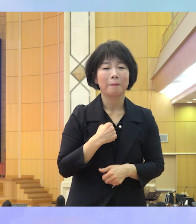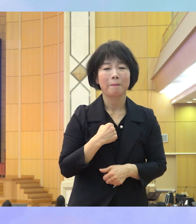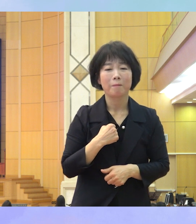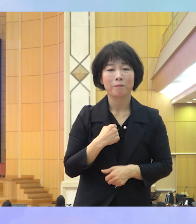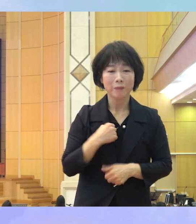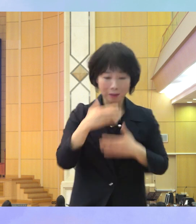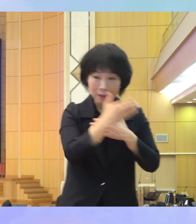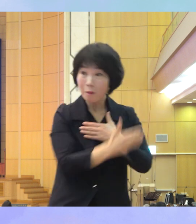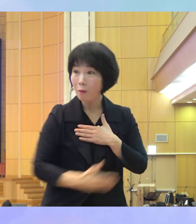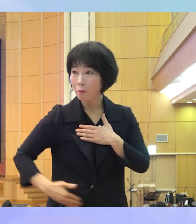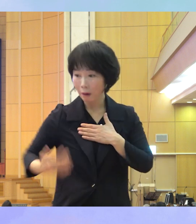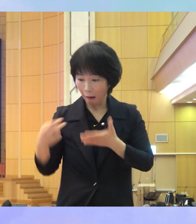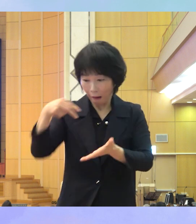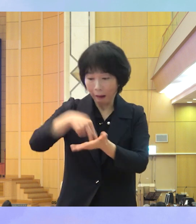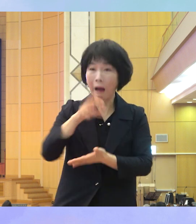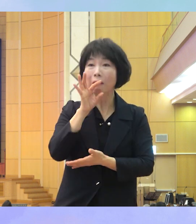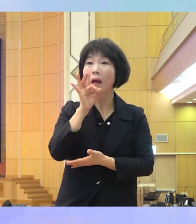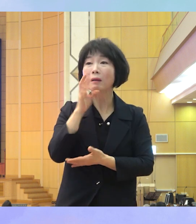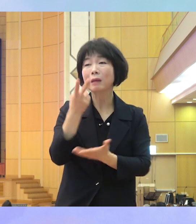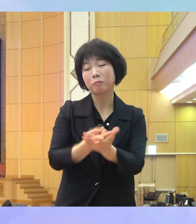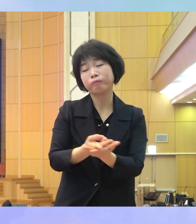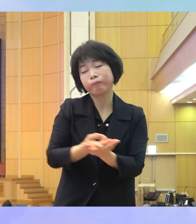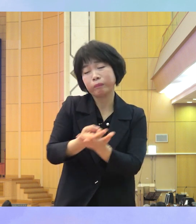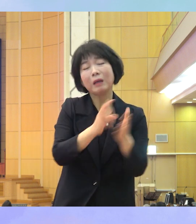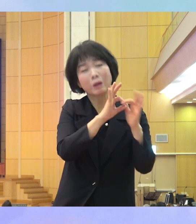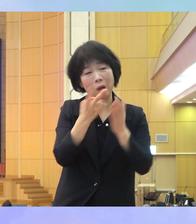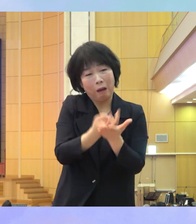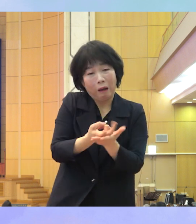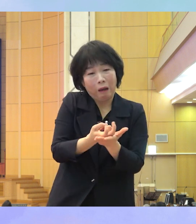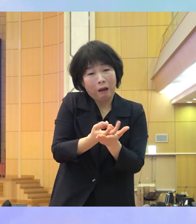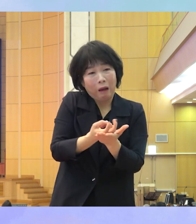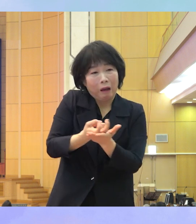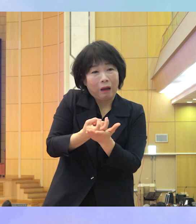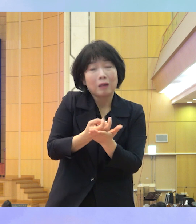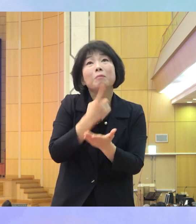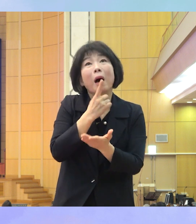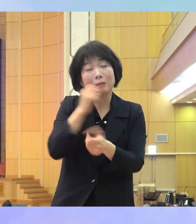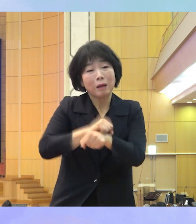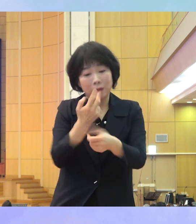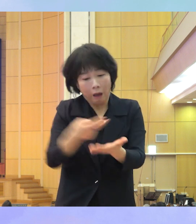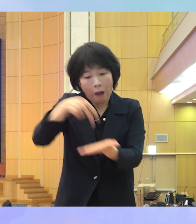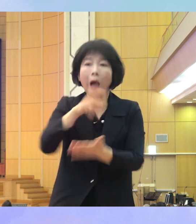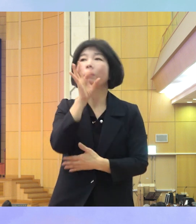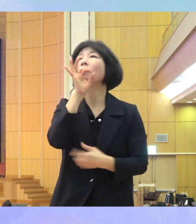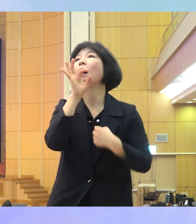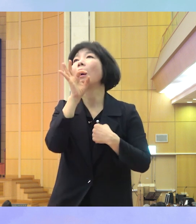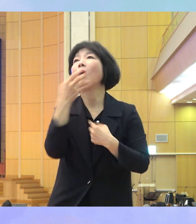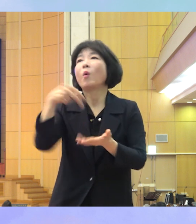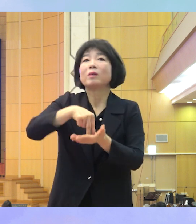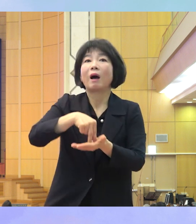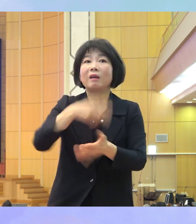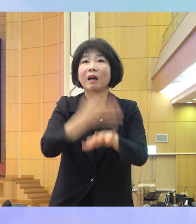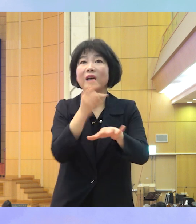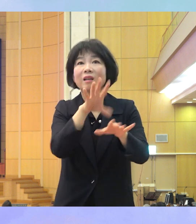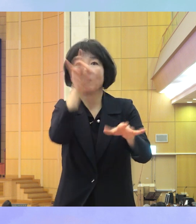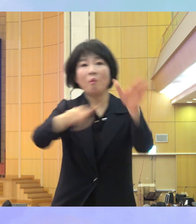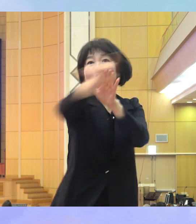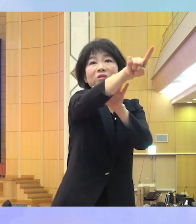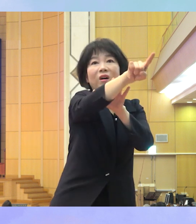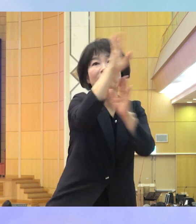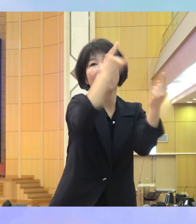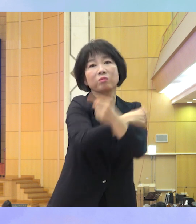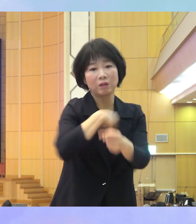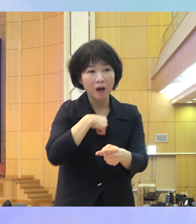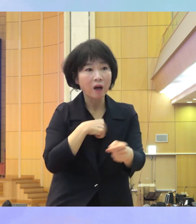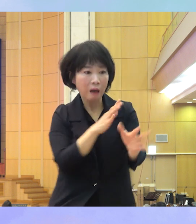나는 전혀 손가락 하나 못 움직이는 사람이야. 그냥 입만 말만 할 수 있는 사람이야. 그러면 다른 사람이 먼저 가서 고침받고